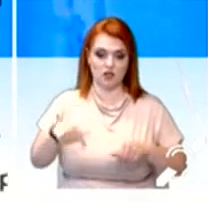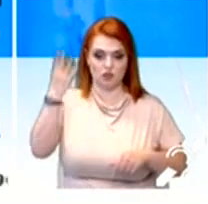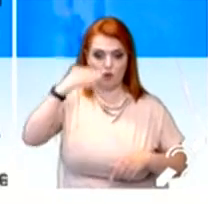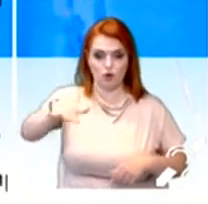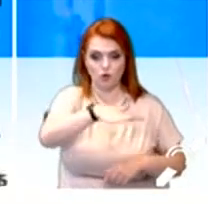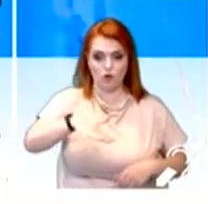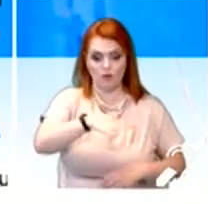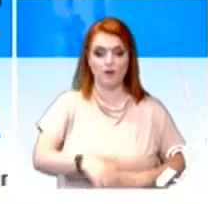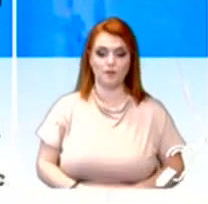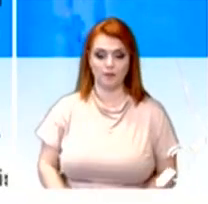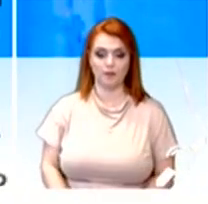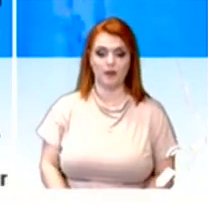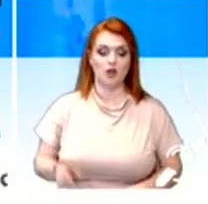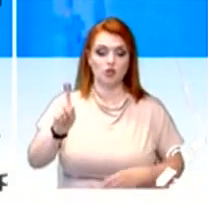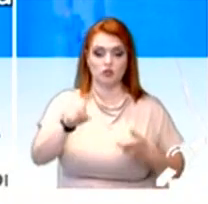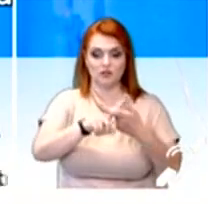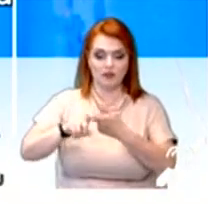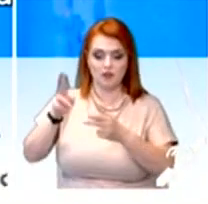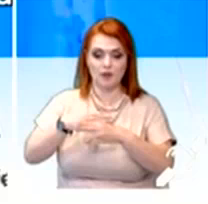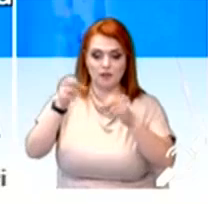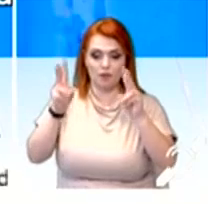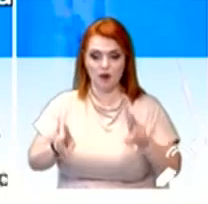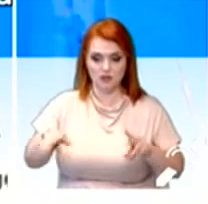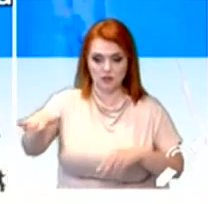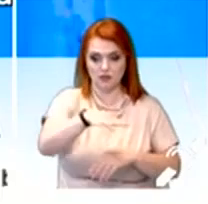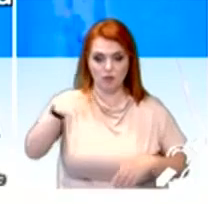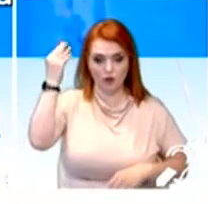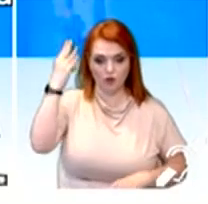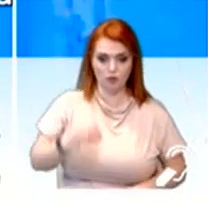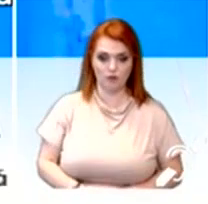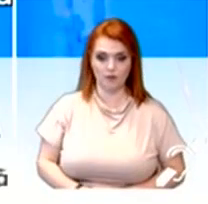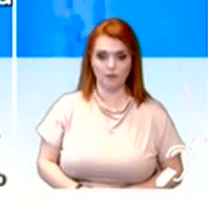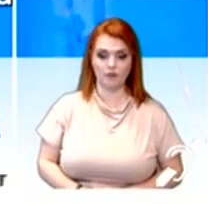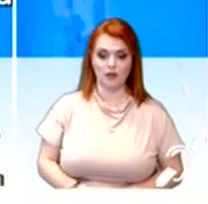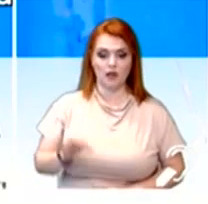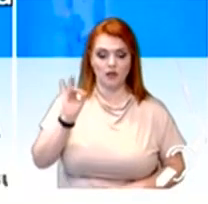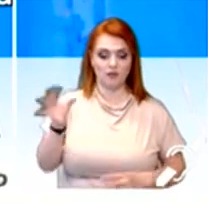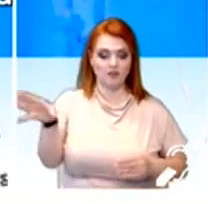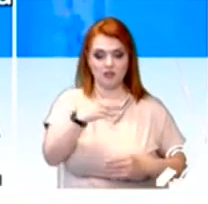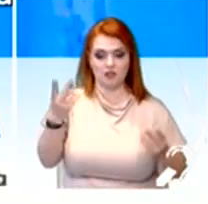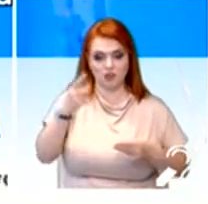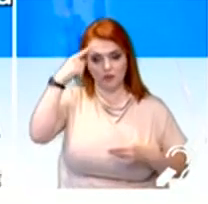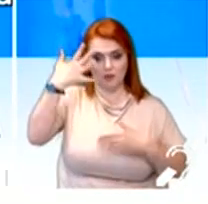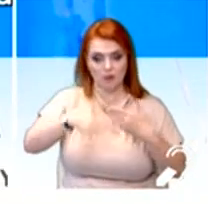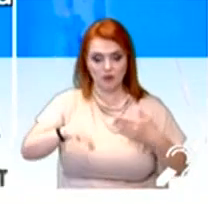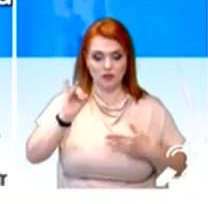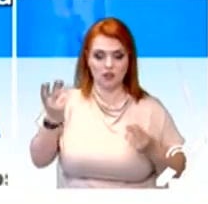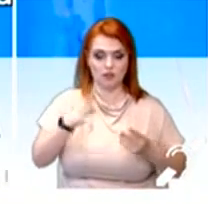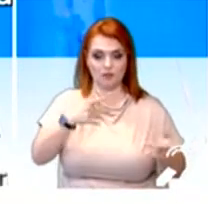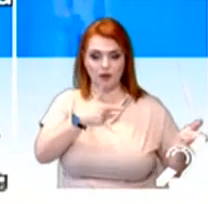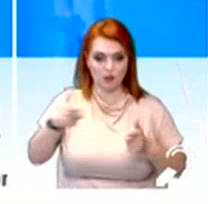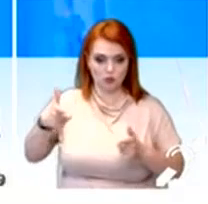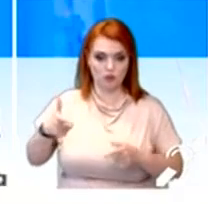the Euro-Atlantic security. Thus, we must be able and ready to further enhance our posture